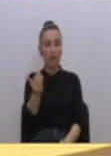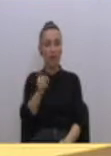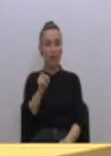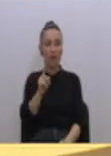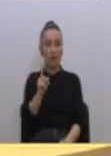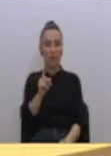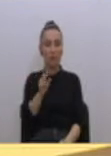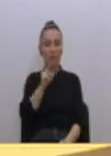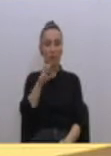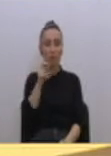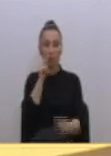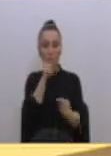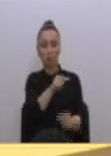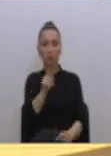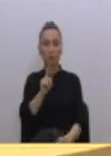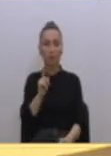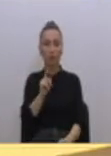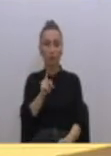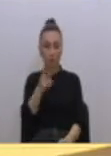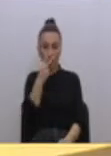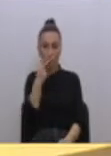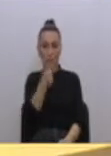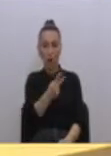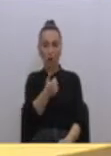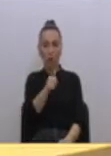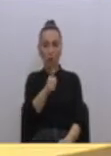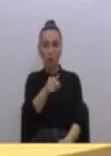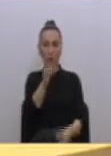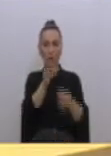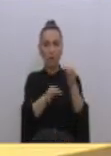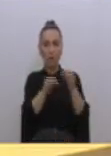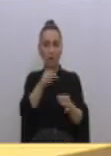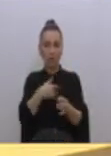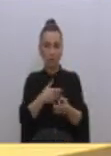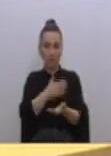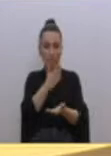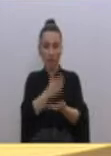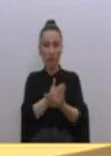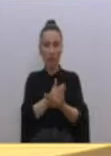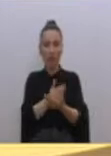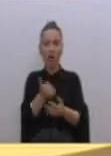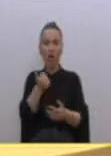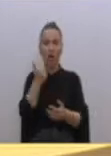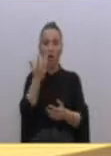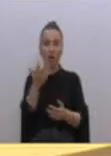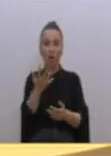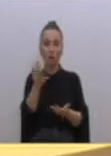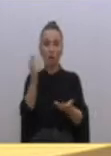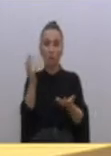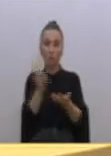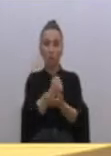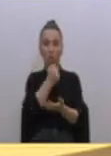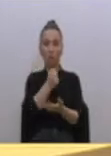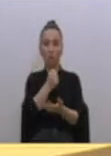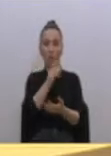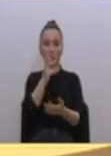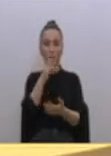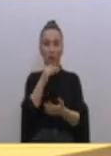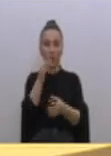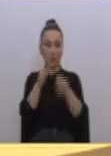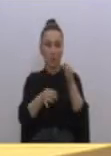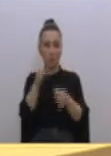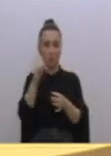ერჩით ქალბატონ წულუკიანსო? ხო ხედავ როგორი სასამართლო გვაქვსო? რამდენმა მოუგო წულუკიანს სასამართლოში